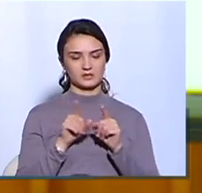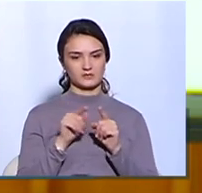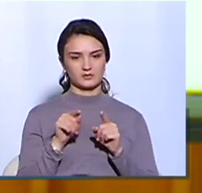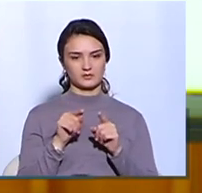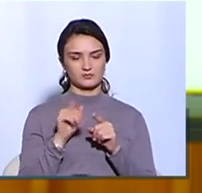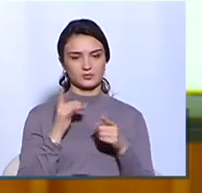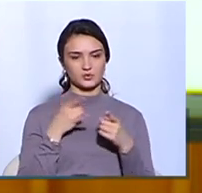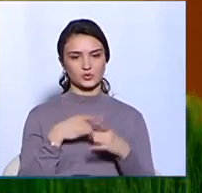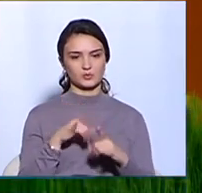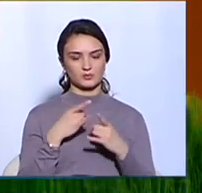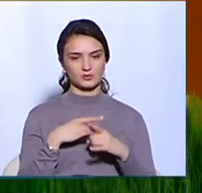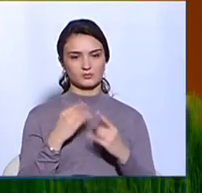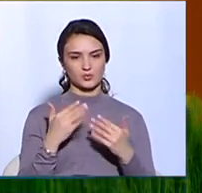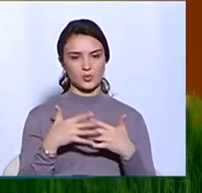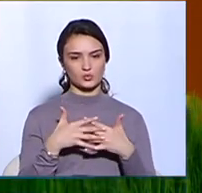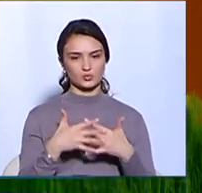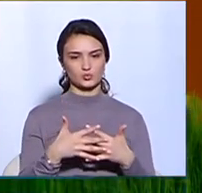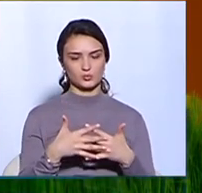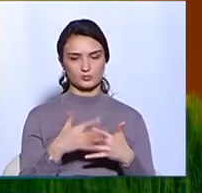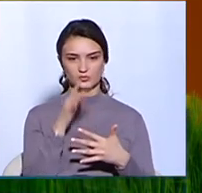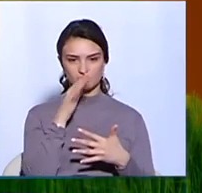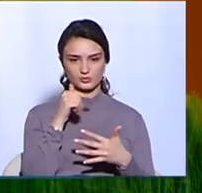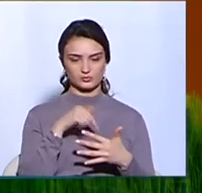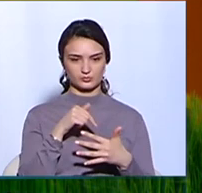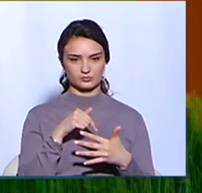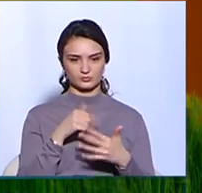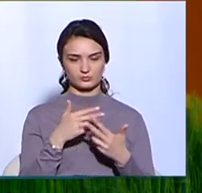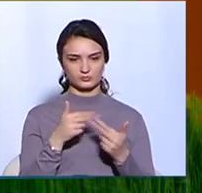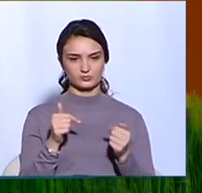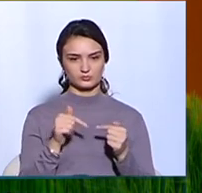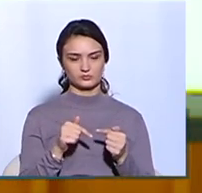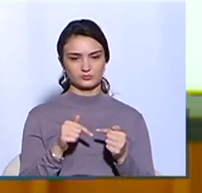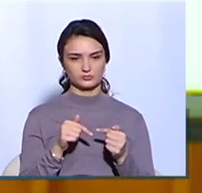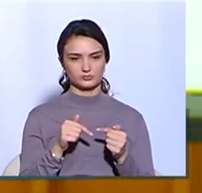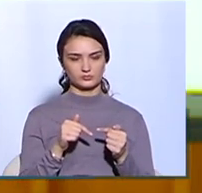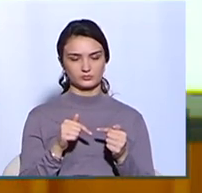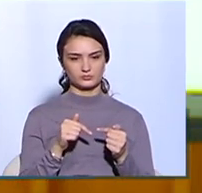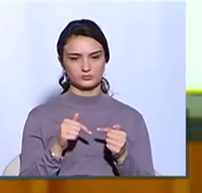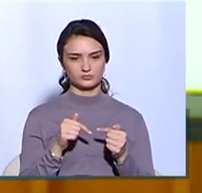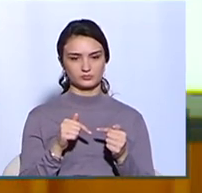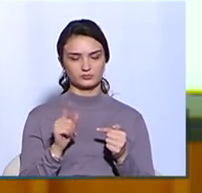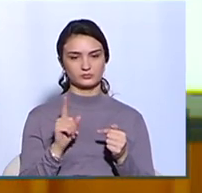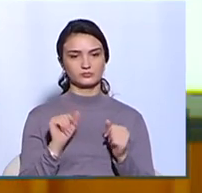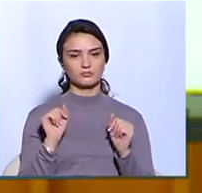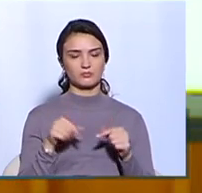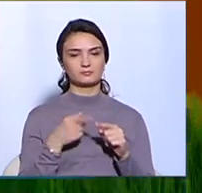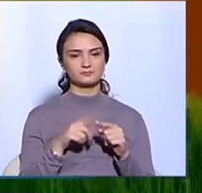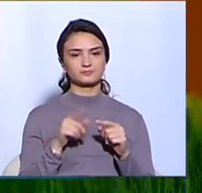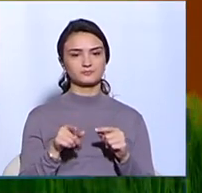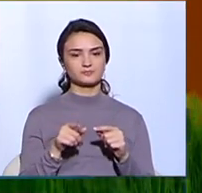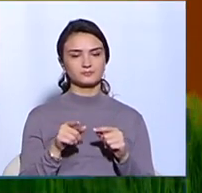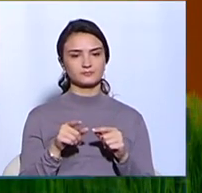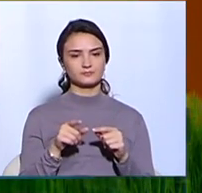აი მშობიარობის იმის ორსულობის დროს, არ მოცდატყოფნის პერიოდში. რამ შეიძლება ასეთი